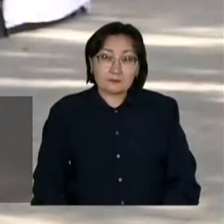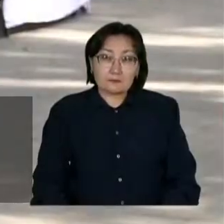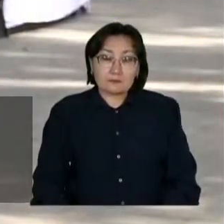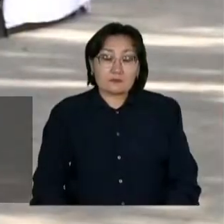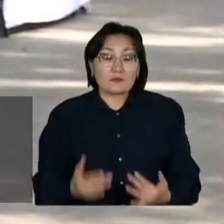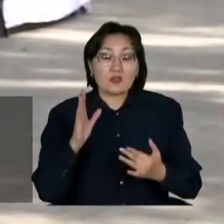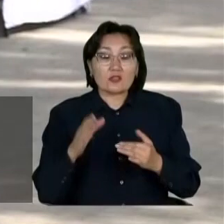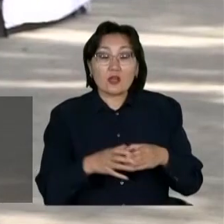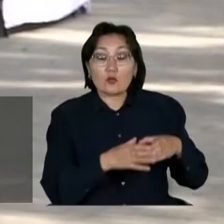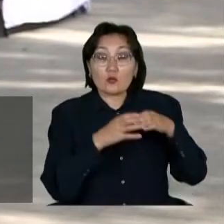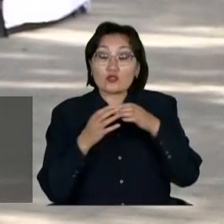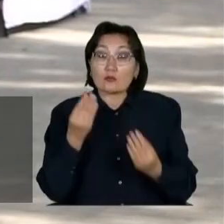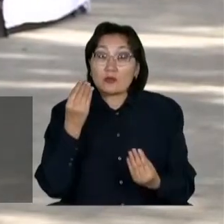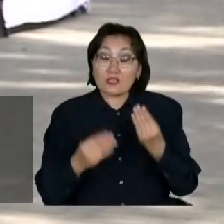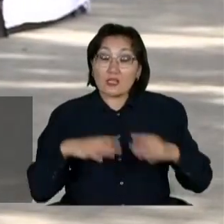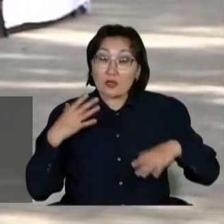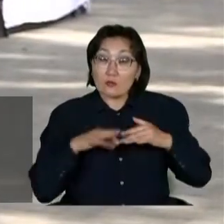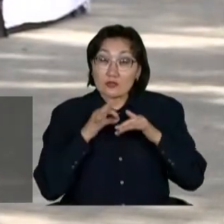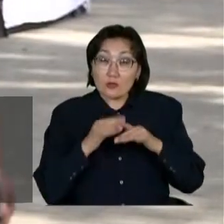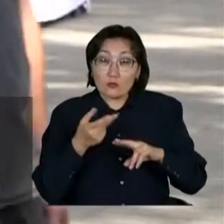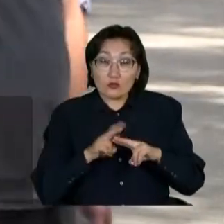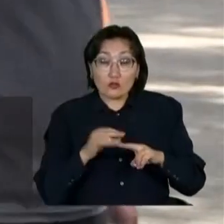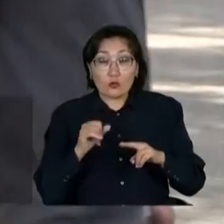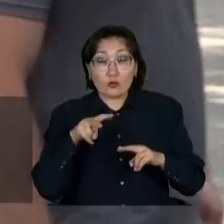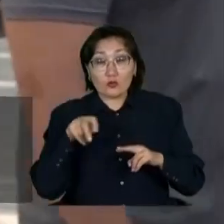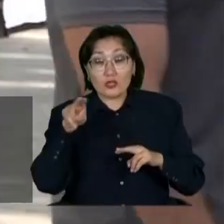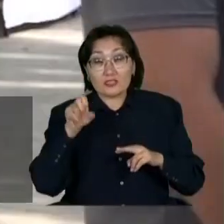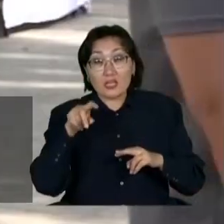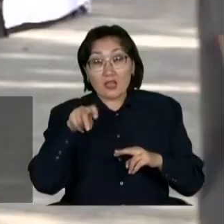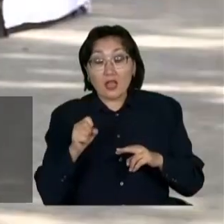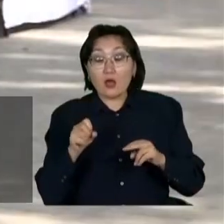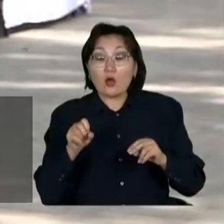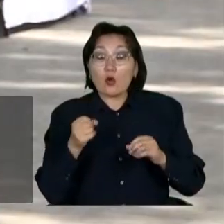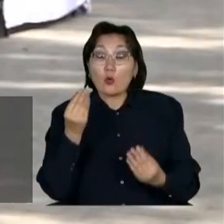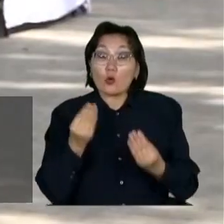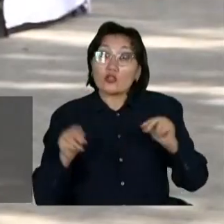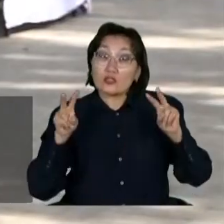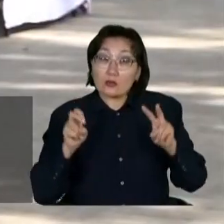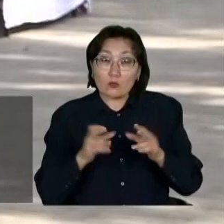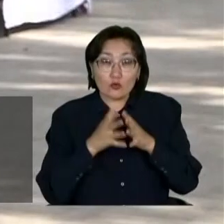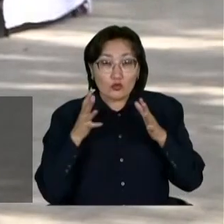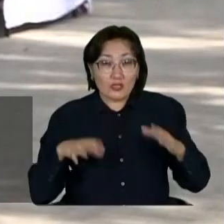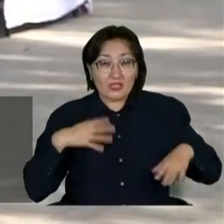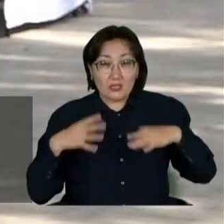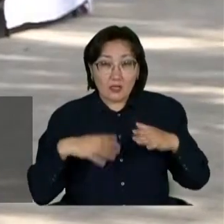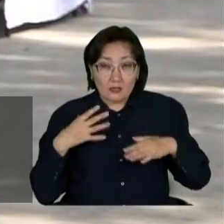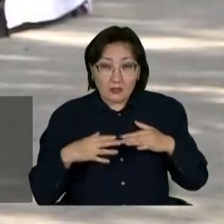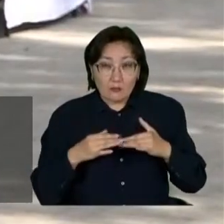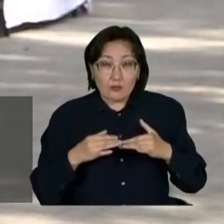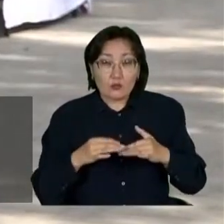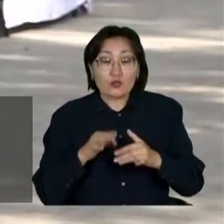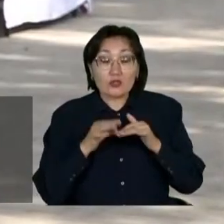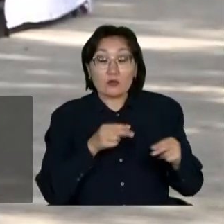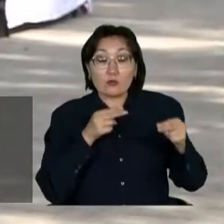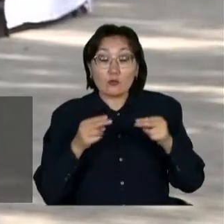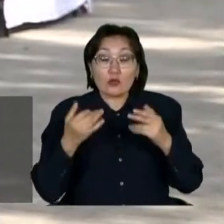Бұйырса, көшпенділер ойына дайындалып жатырмыз. Осы Ұлы Дала ойындарына да үлкен дайындықпен келдік. Жалпы бүгінгі